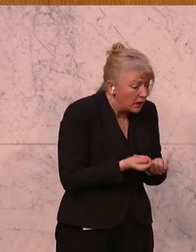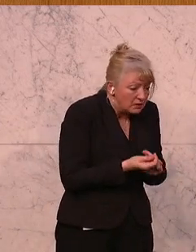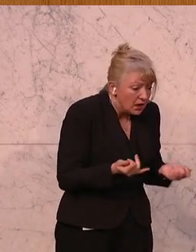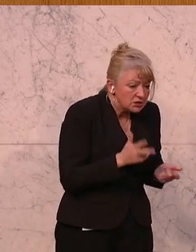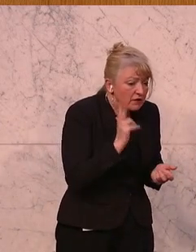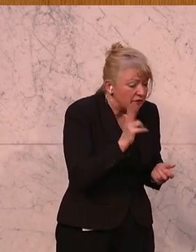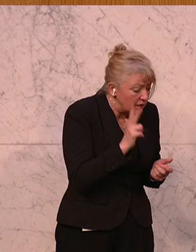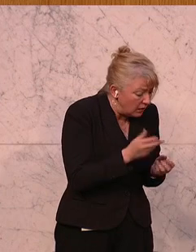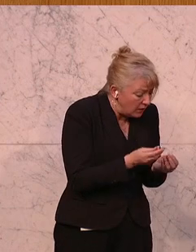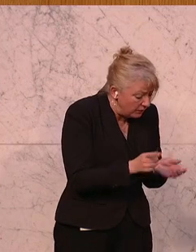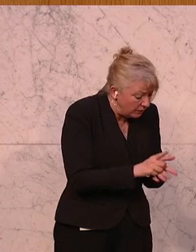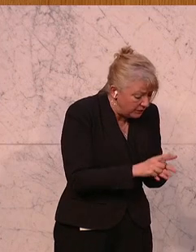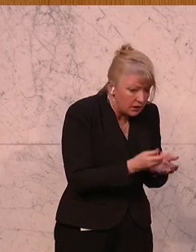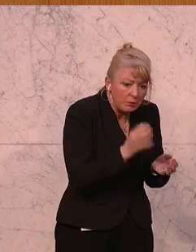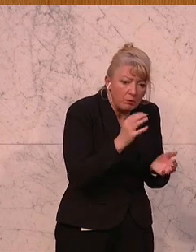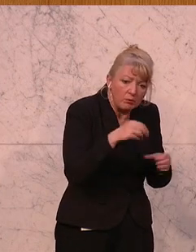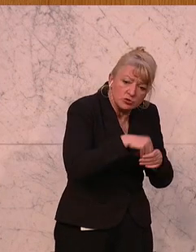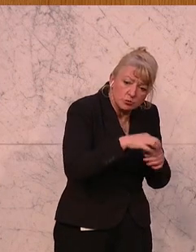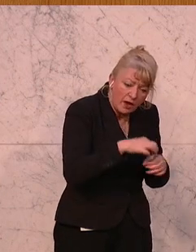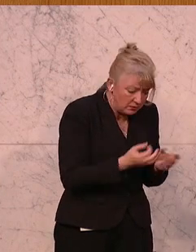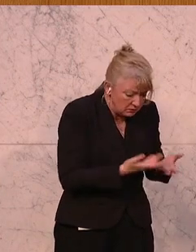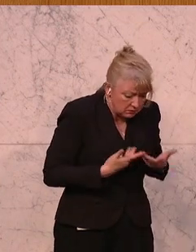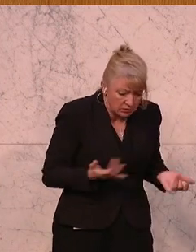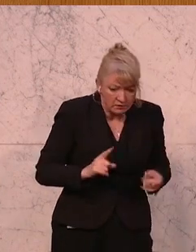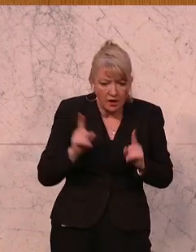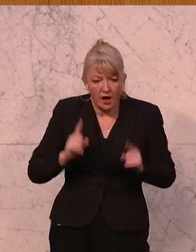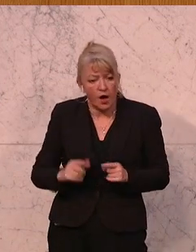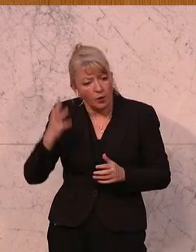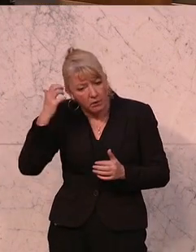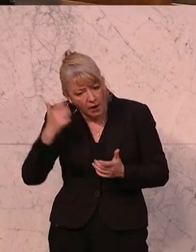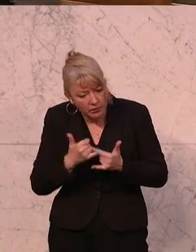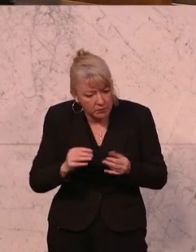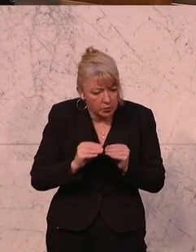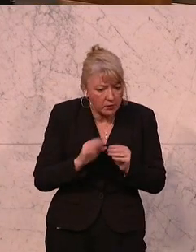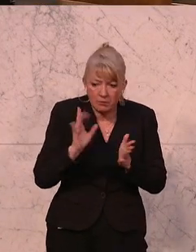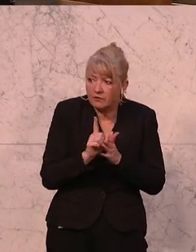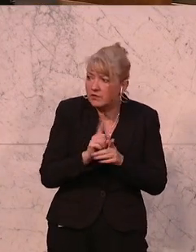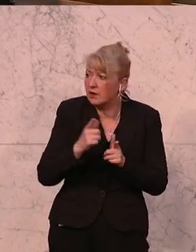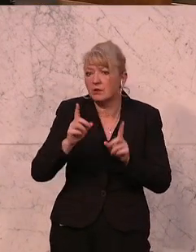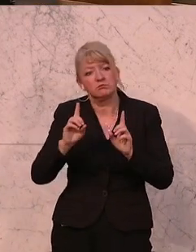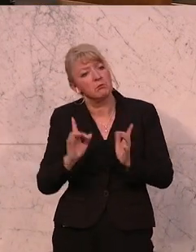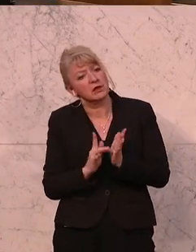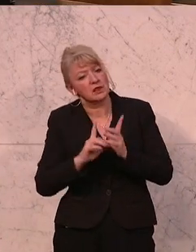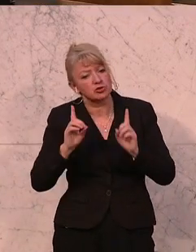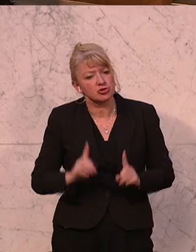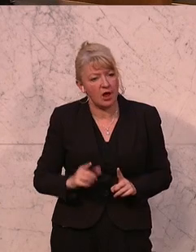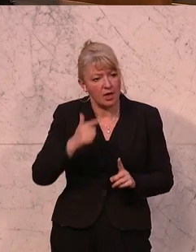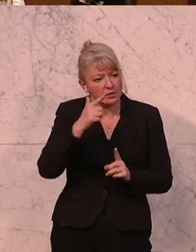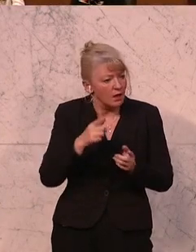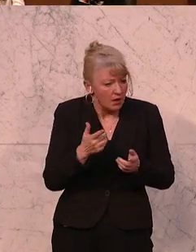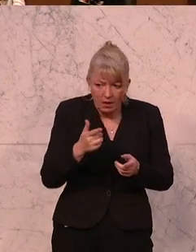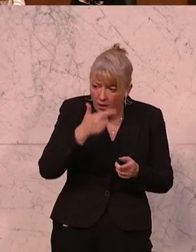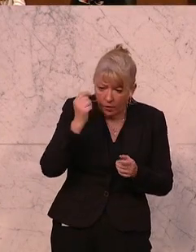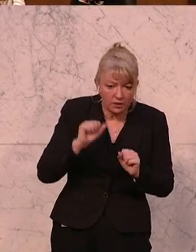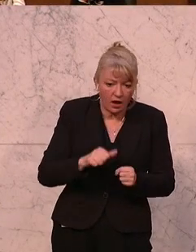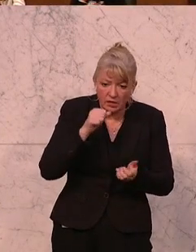Und dass wir hunderttausende Heißelbauer in Österreich haben, Mittelstandsfamilien, die sich ihre Kredite nicht leisten können. Und dieses Zuschauen, dieses Nichtstun,